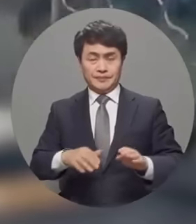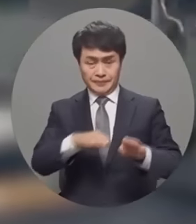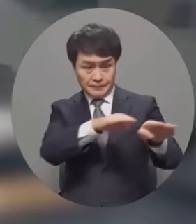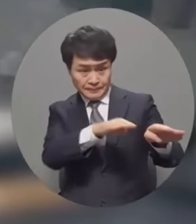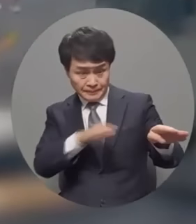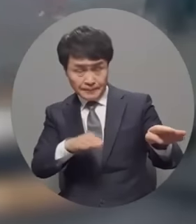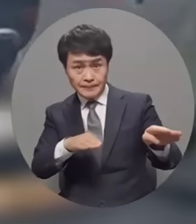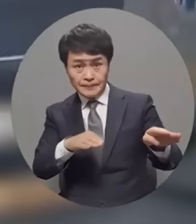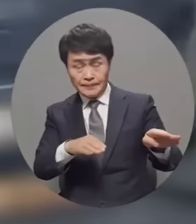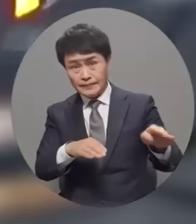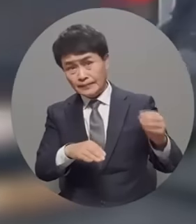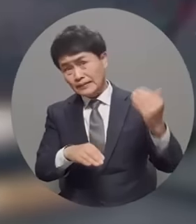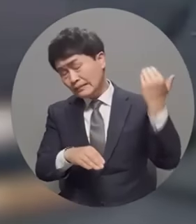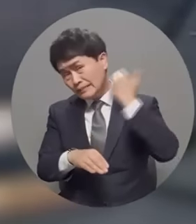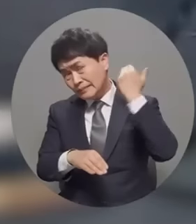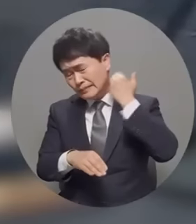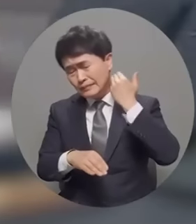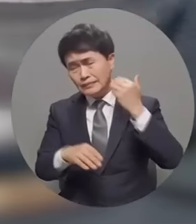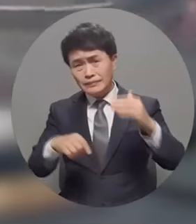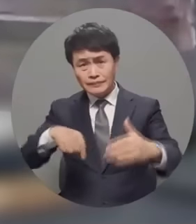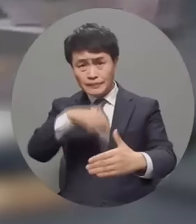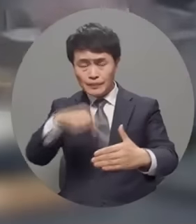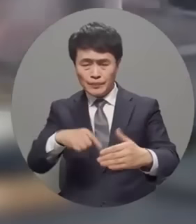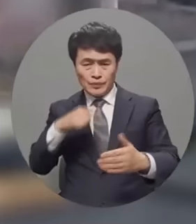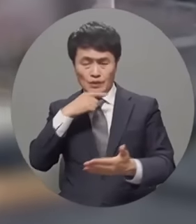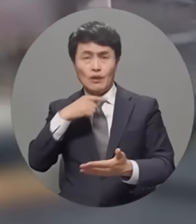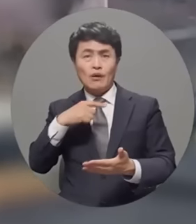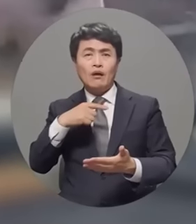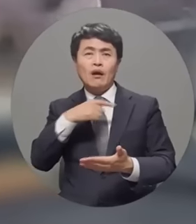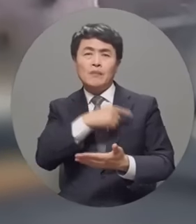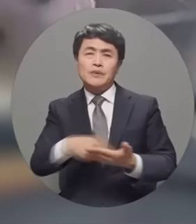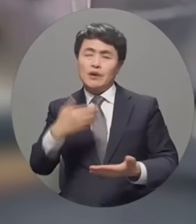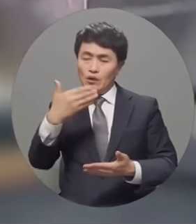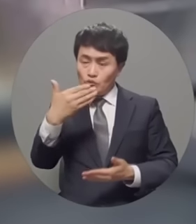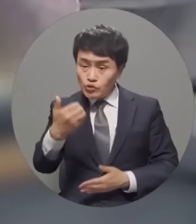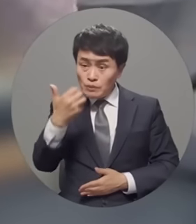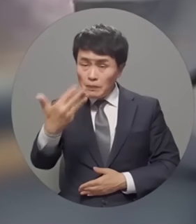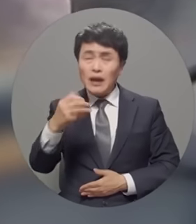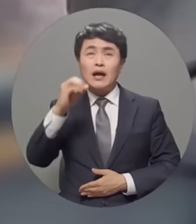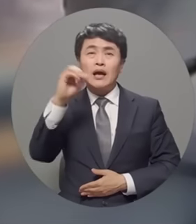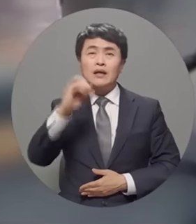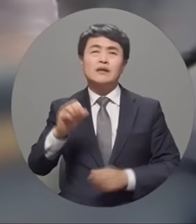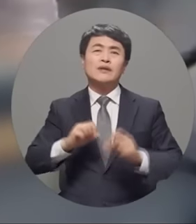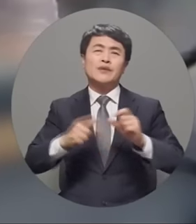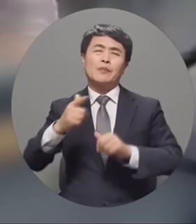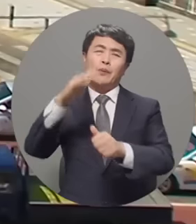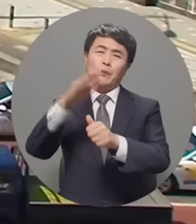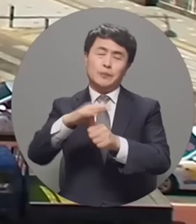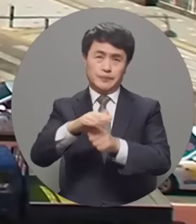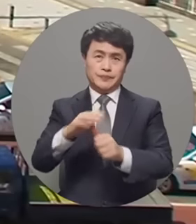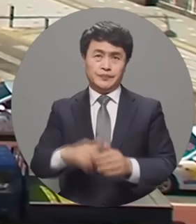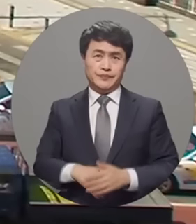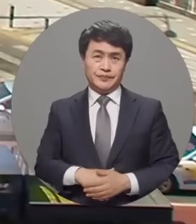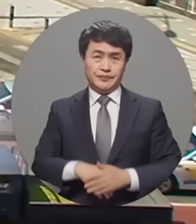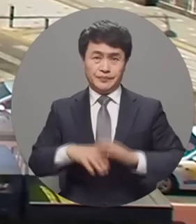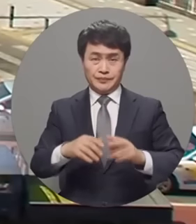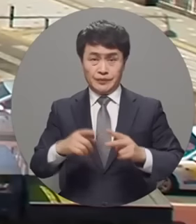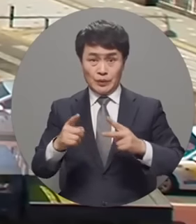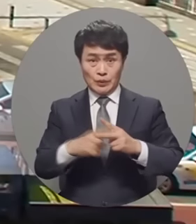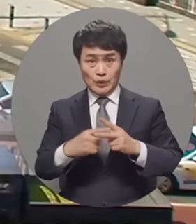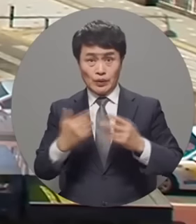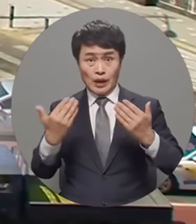차량에 시야가 가려 발생한 사고에선 피해자의 98%, 거의 대부분이 어린이였습니다. 초등학교